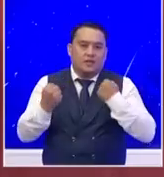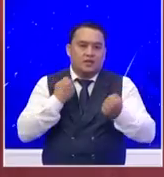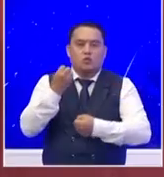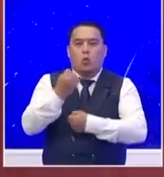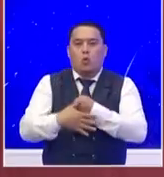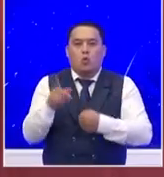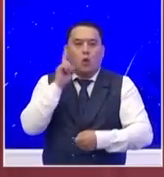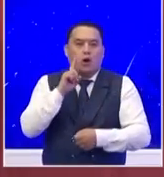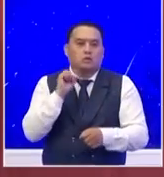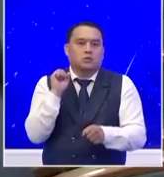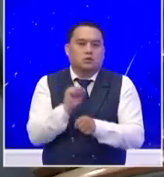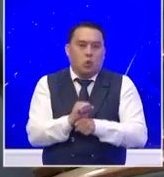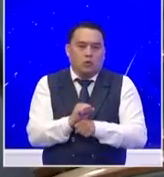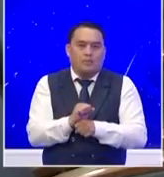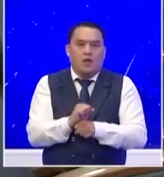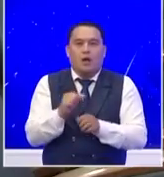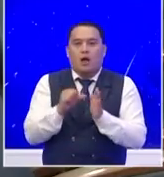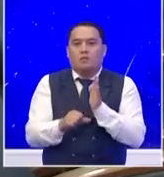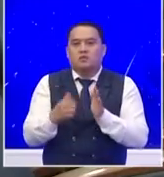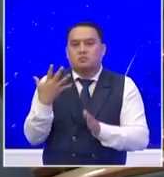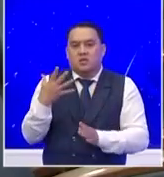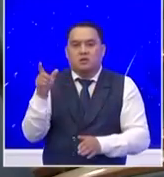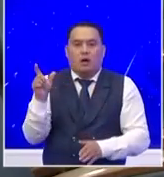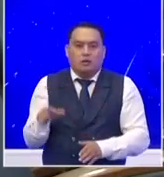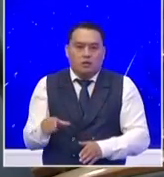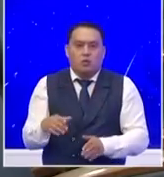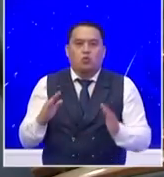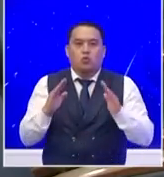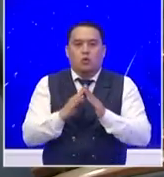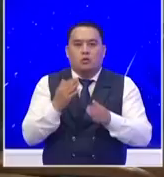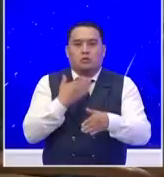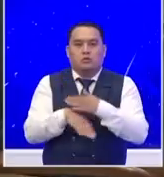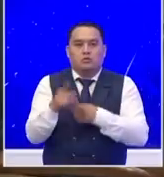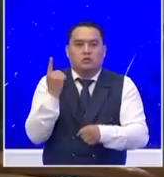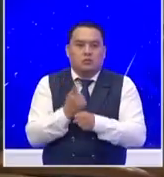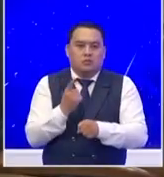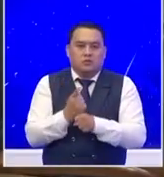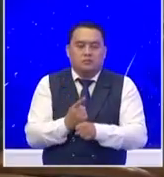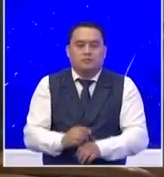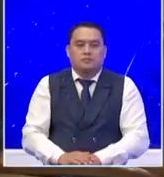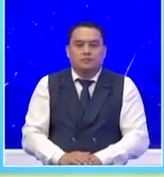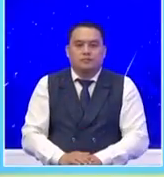қызметі уақытша тоқтайды. Ал 65 жастан асқан тұрғындарға үйден шығуға тыйым